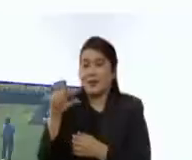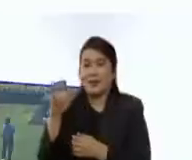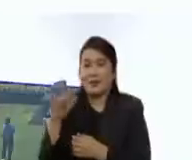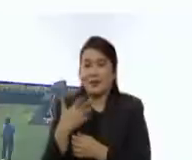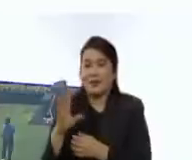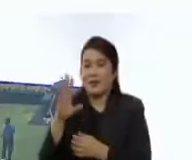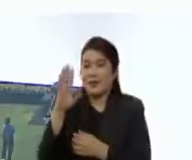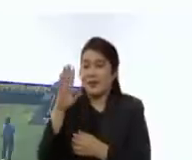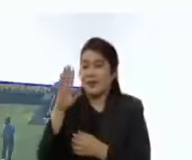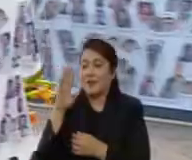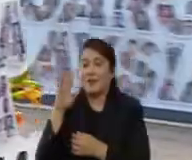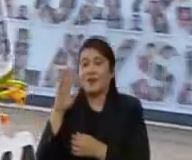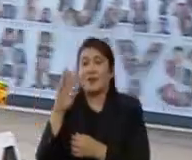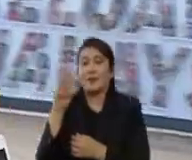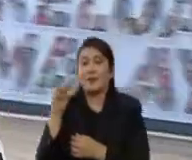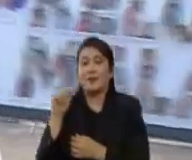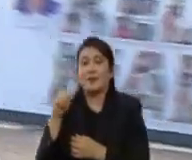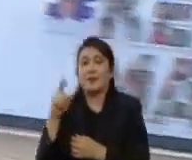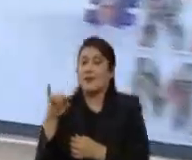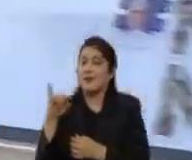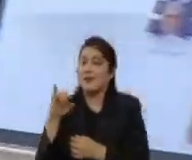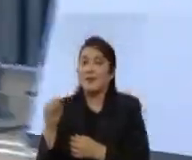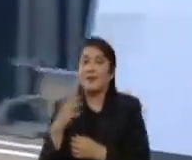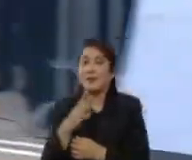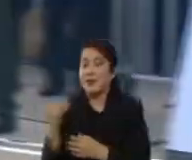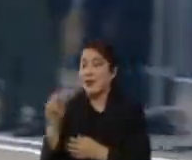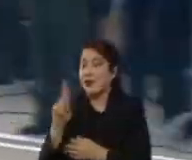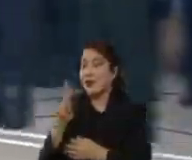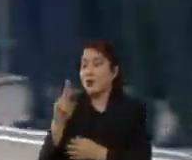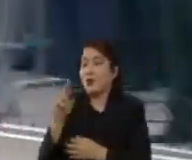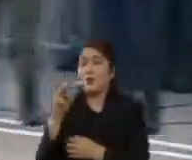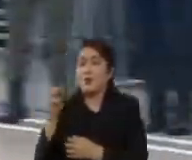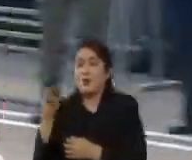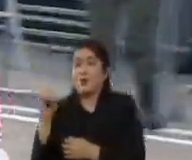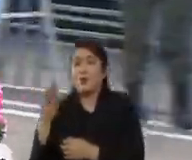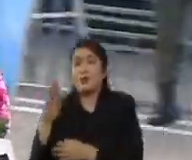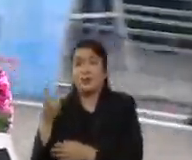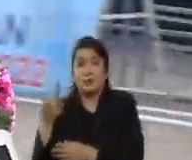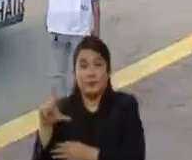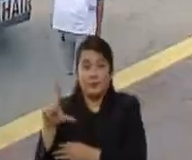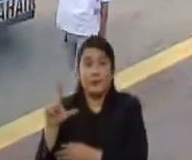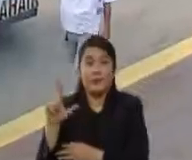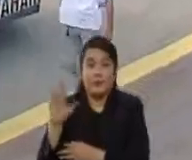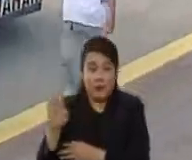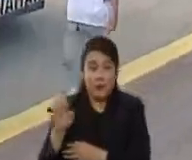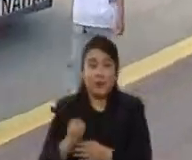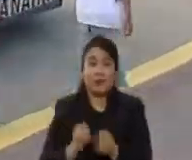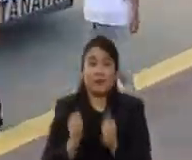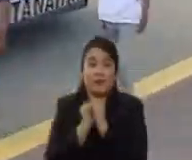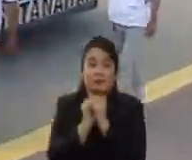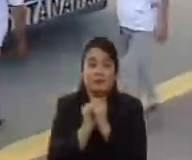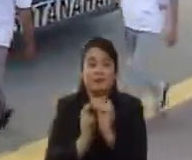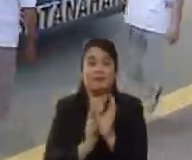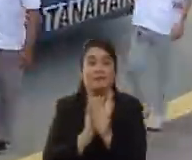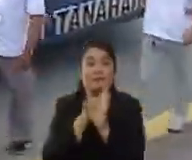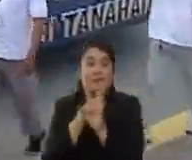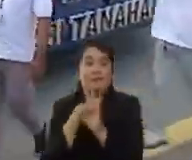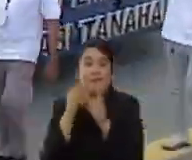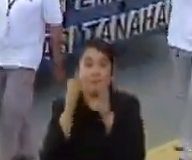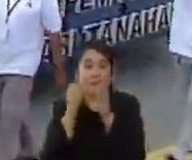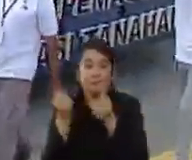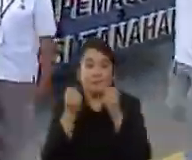Maxis, Yes dan U-Mobile bersama-sama berganding menyertai perarakan kereta berhias. Dengan